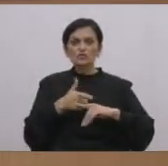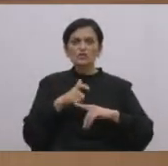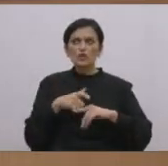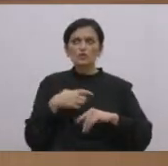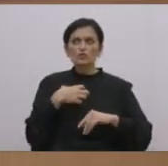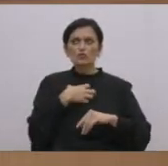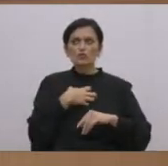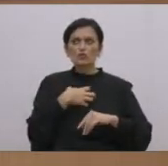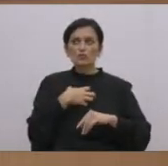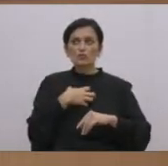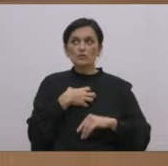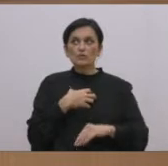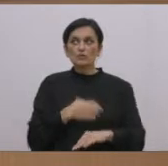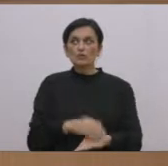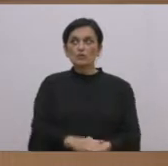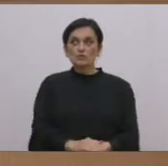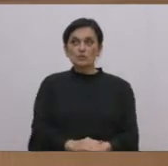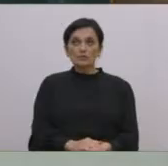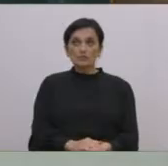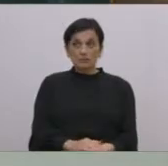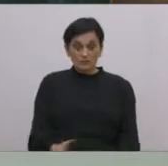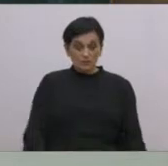მნიშვნელოვანია.